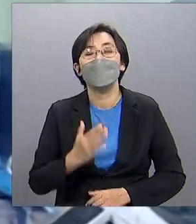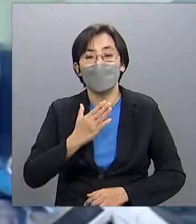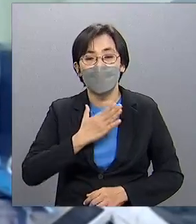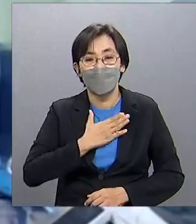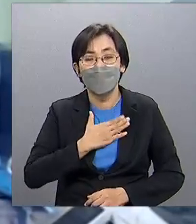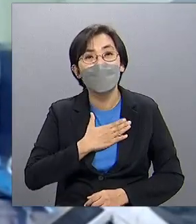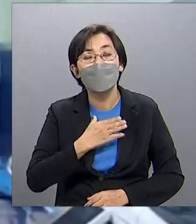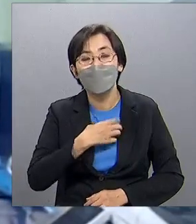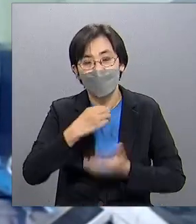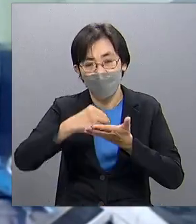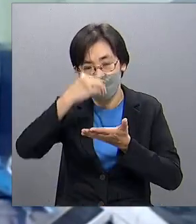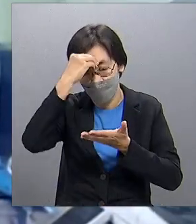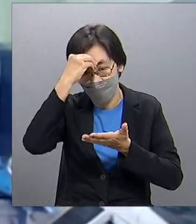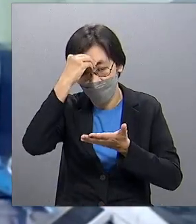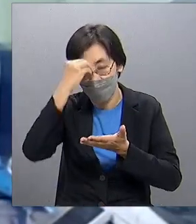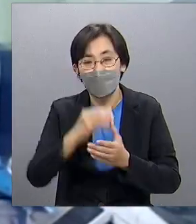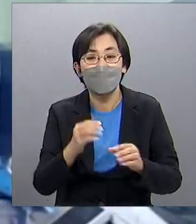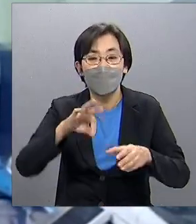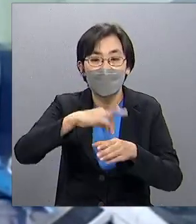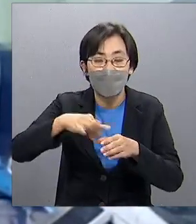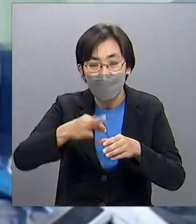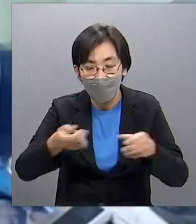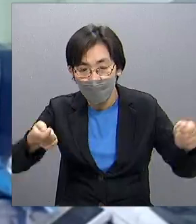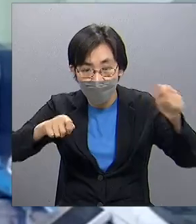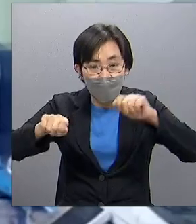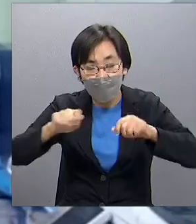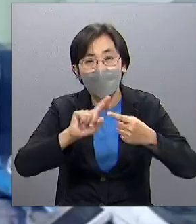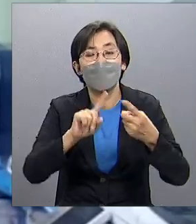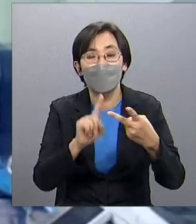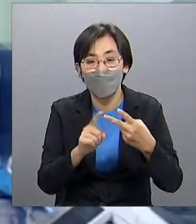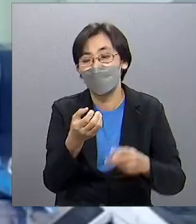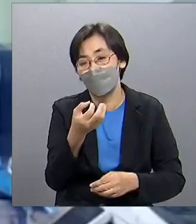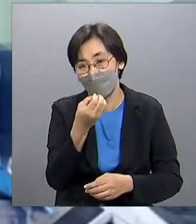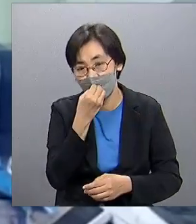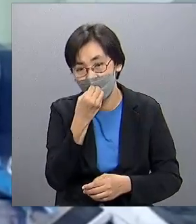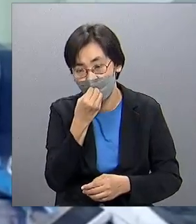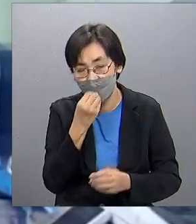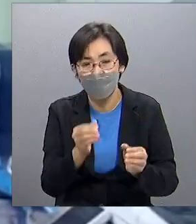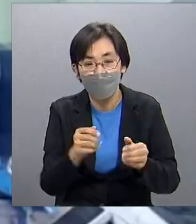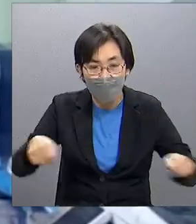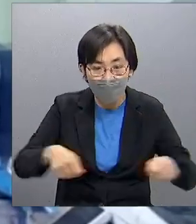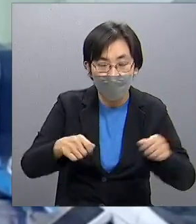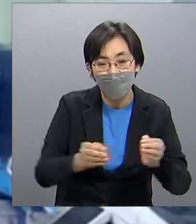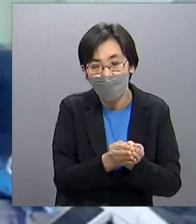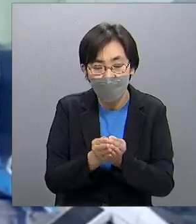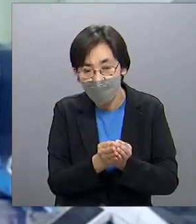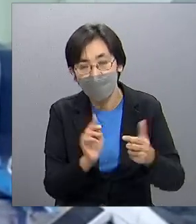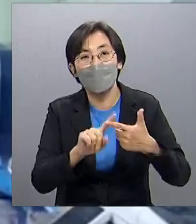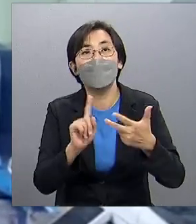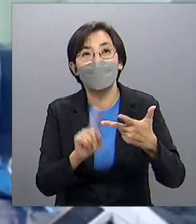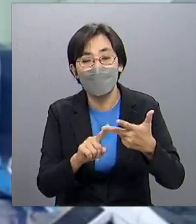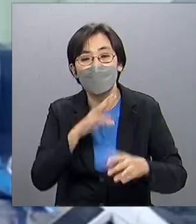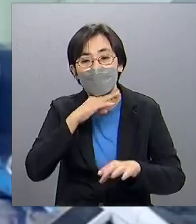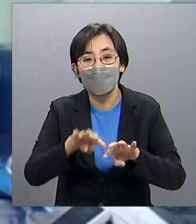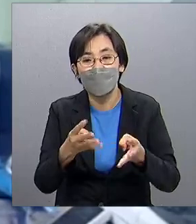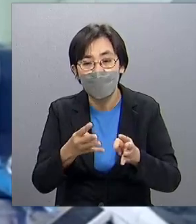สูตรบาริสต้าแล้วก็หลักสูตรการทำอาหารแล้วก็หลักสูตรการทำหมูปิ้งปลาเพื่อเป็น